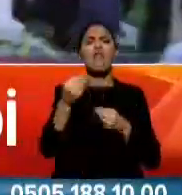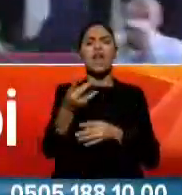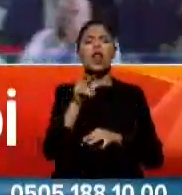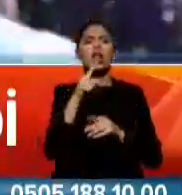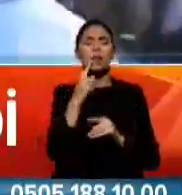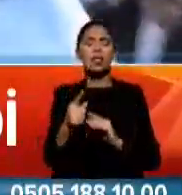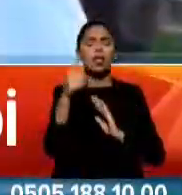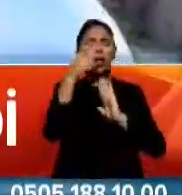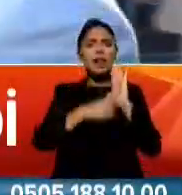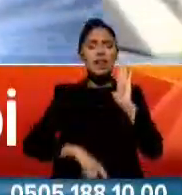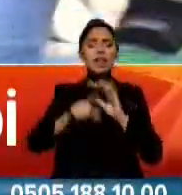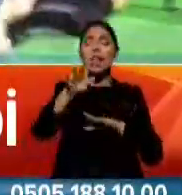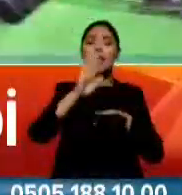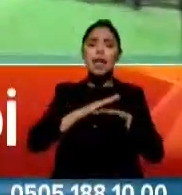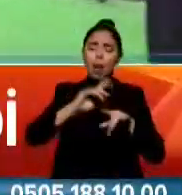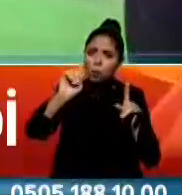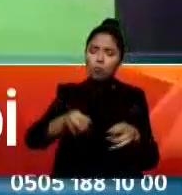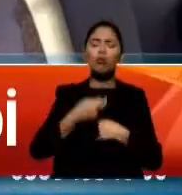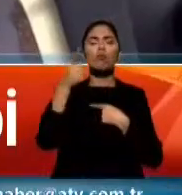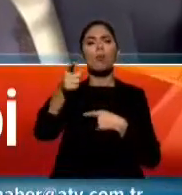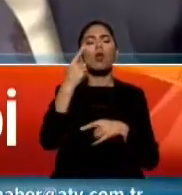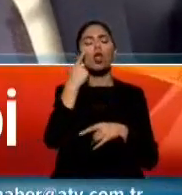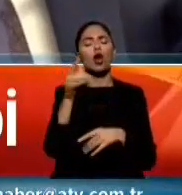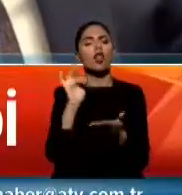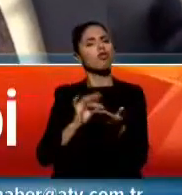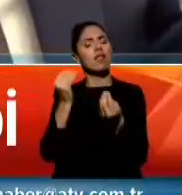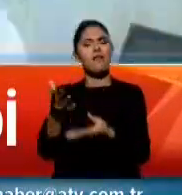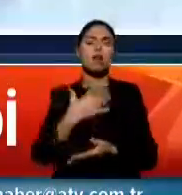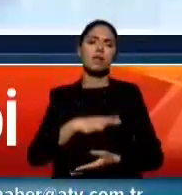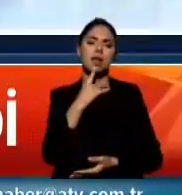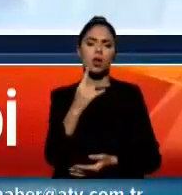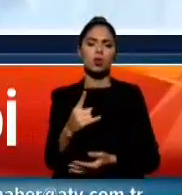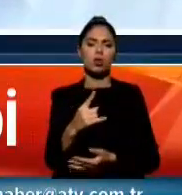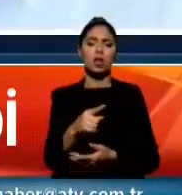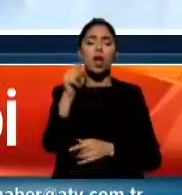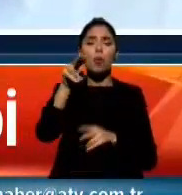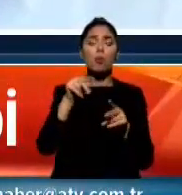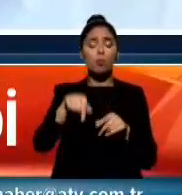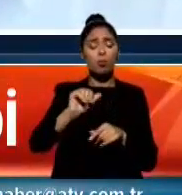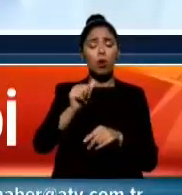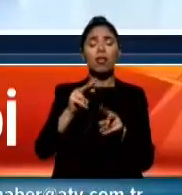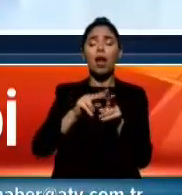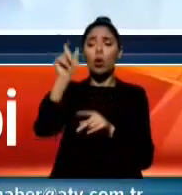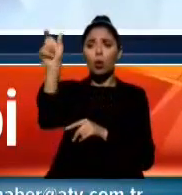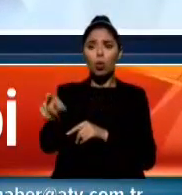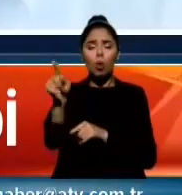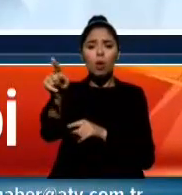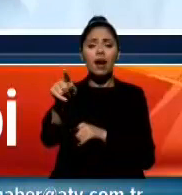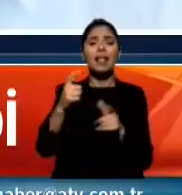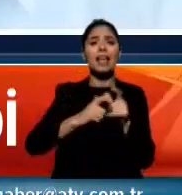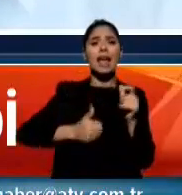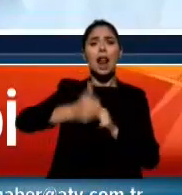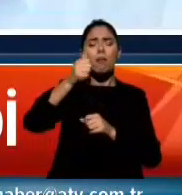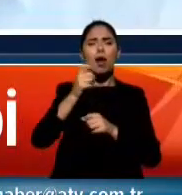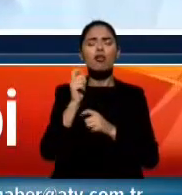listeyi yapanların bulunmasını ve gereğinin yapılmasını istiyoruz dediler. Burada Koray Bey'e yakışan Sayın Genel Başkan'ı zor durumda